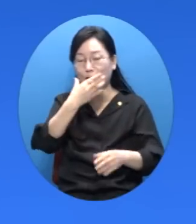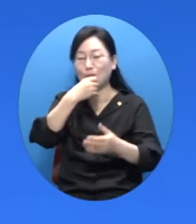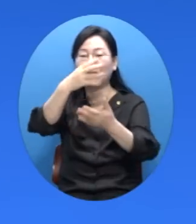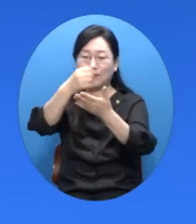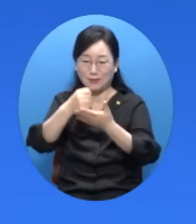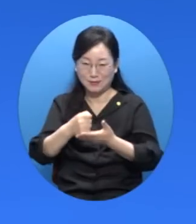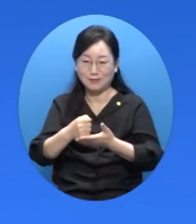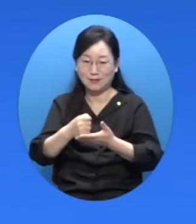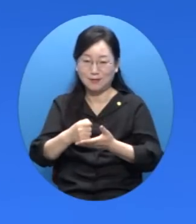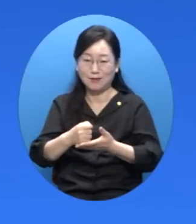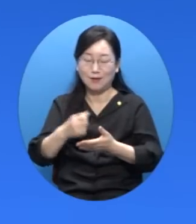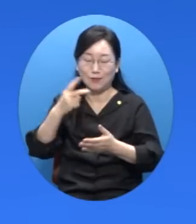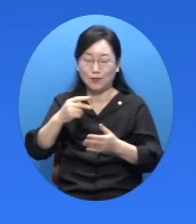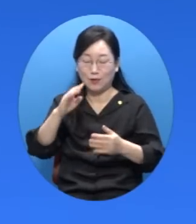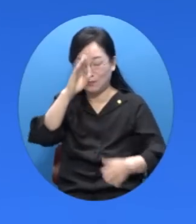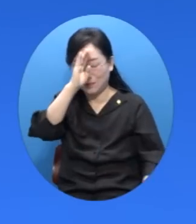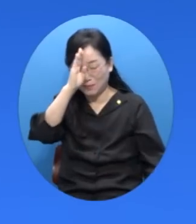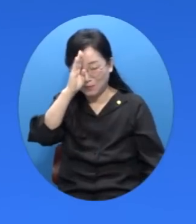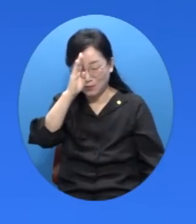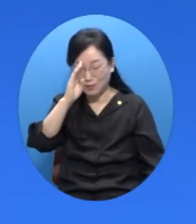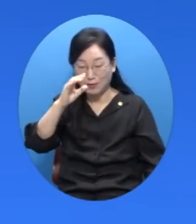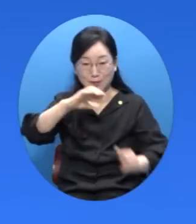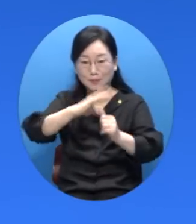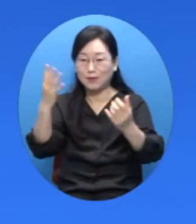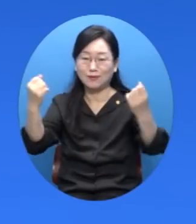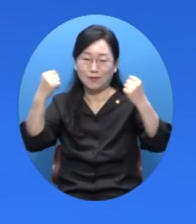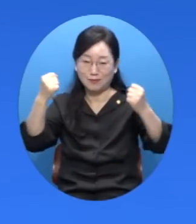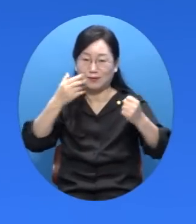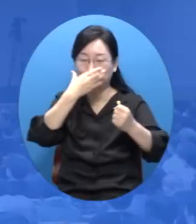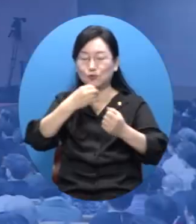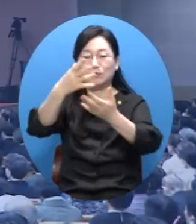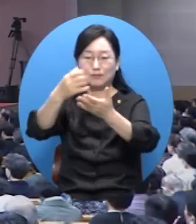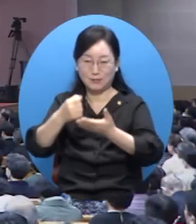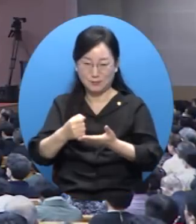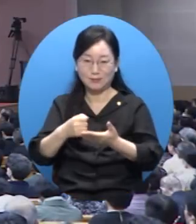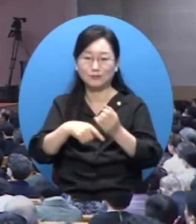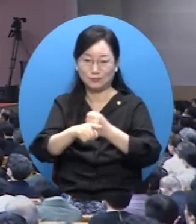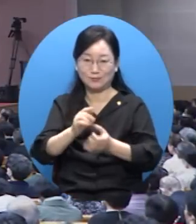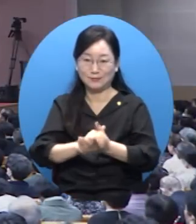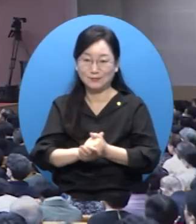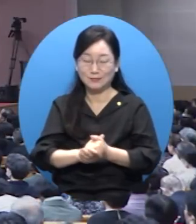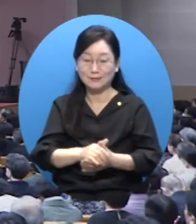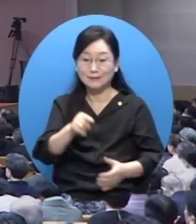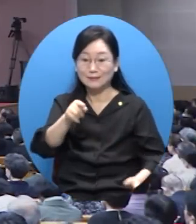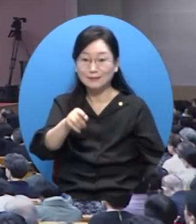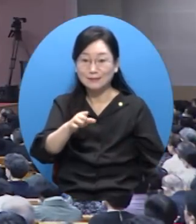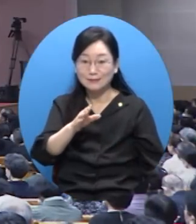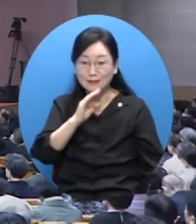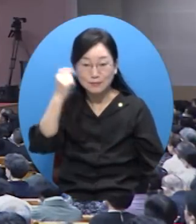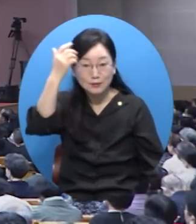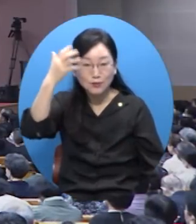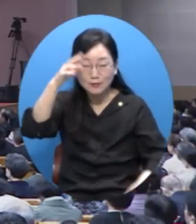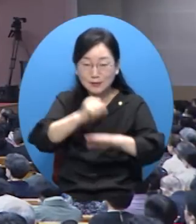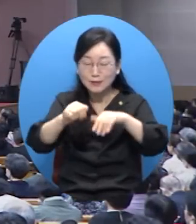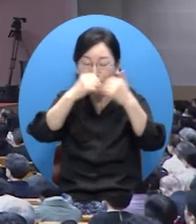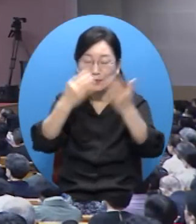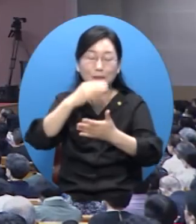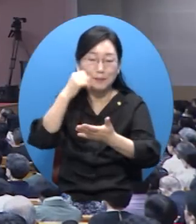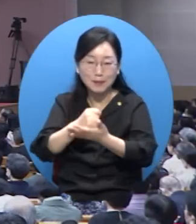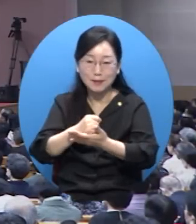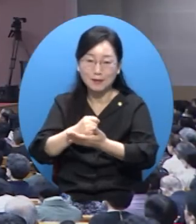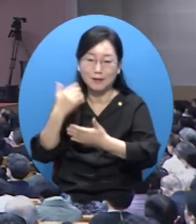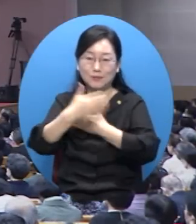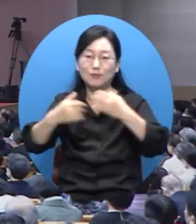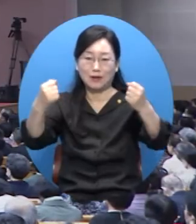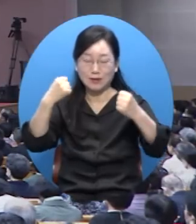육신의 질병에서 노란받고 건강의 축복을 받게 되는 것입니다. 이것이 바로 영혼의 잘된같이 범사가 달리며 강건하게